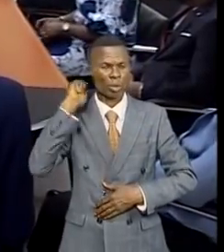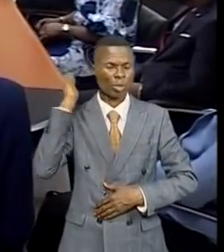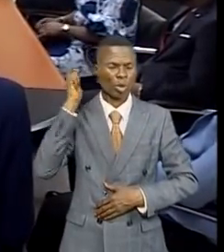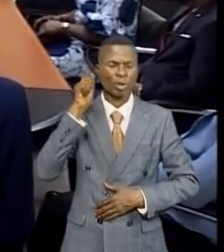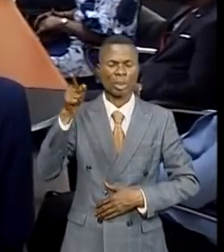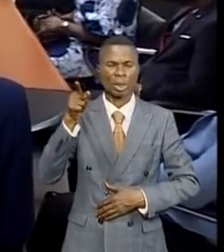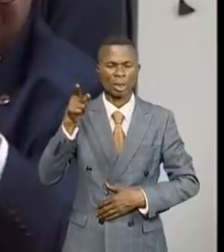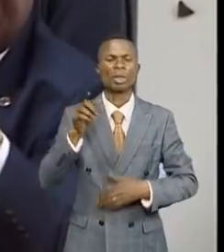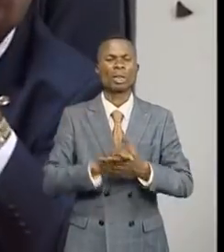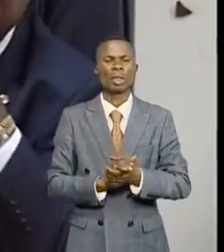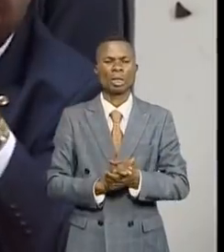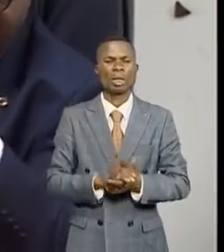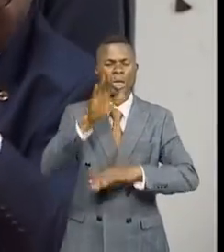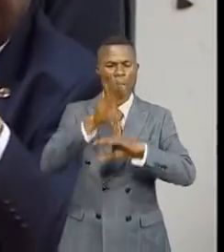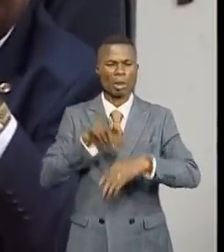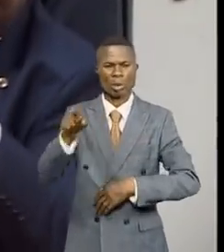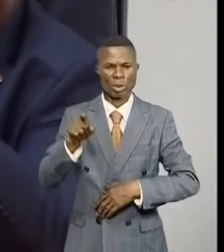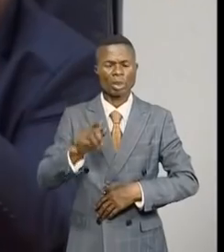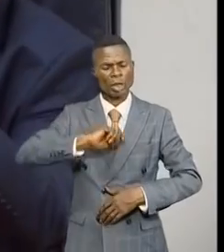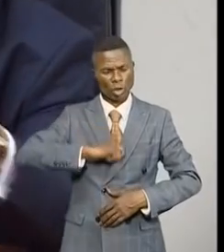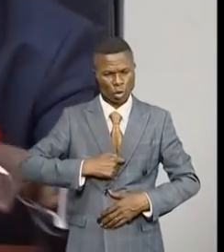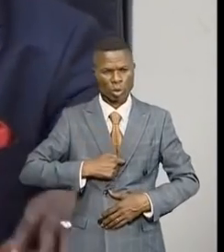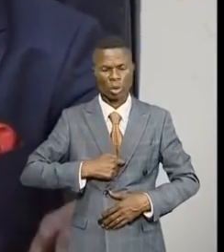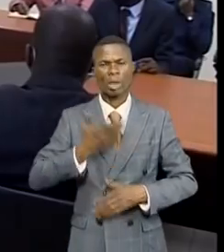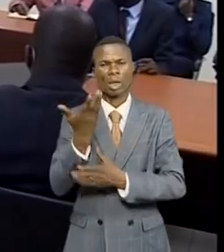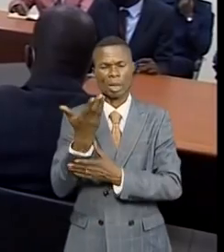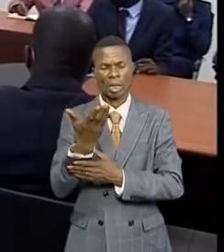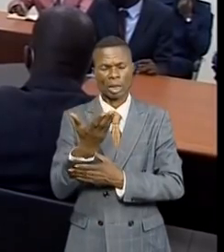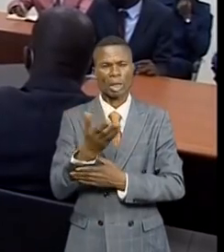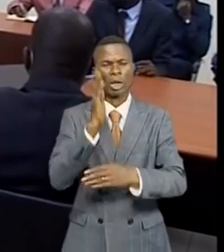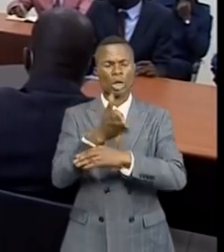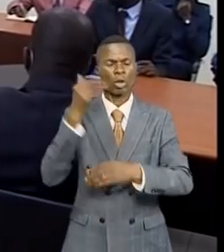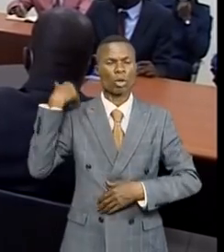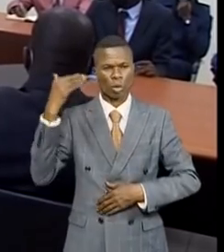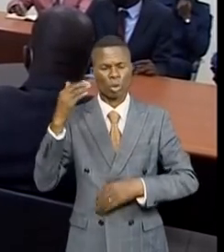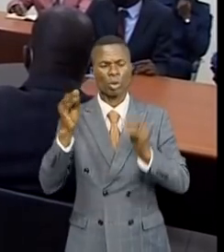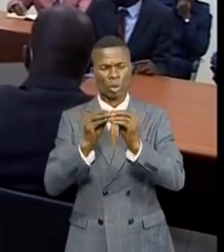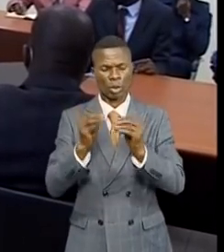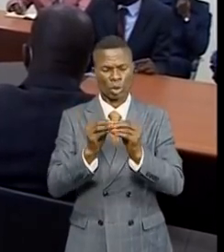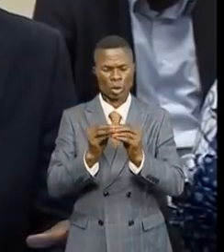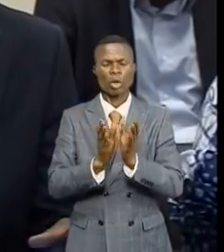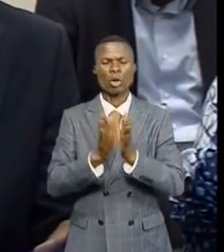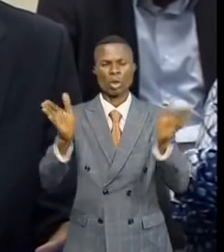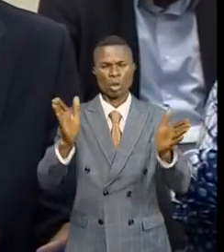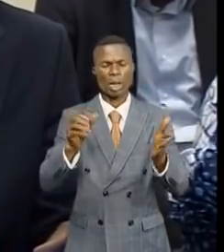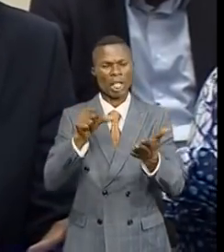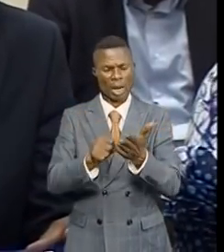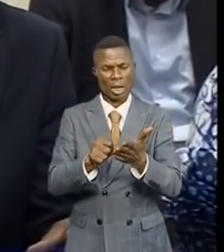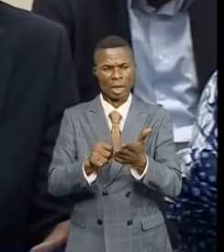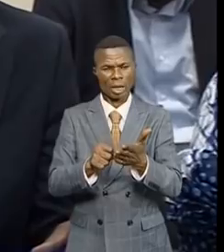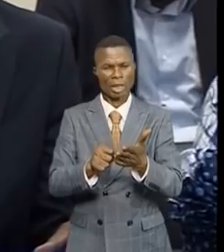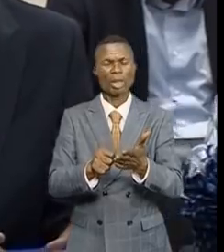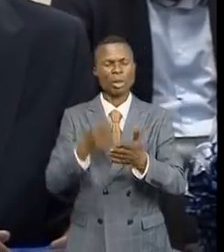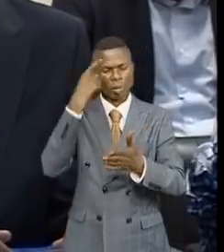Vundoa Etepemako, qui les a appelés à la patience en attendant que le Conseil d'État soit saisi officiellement de leurs requêtes